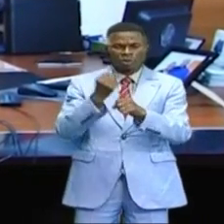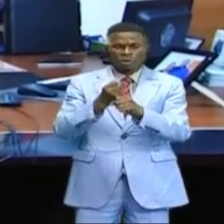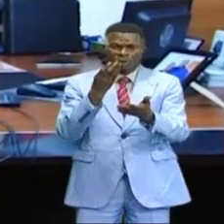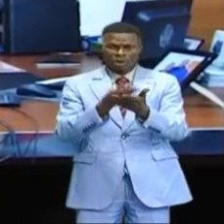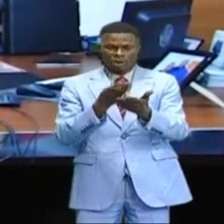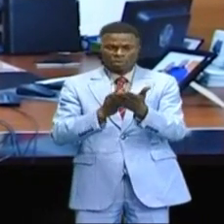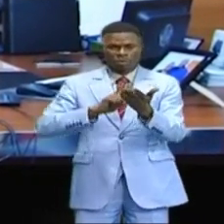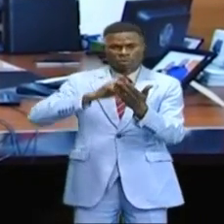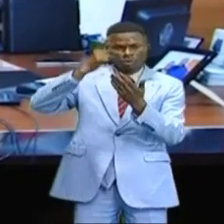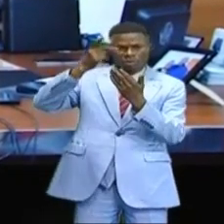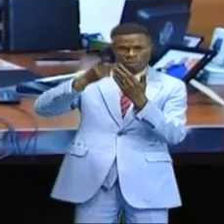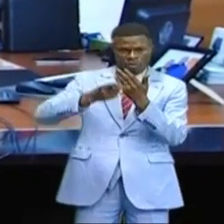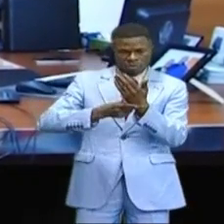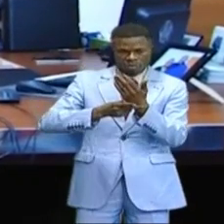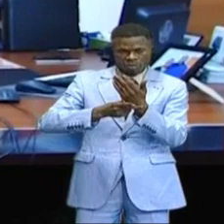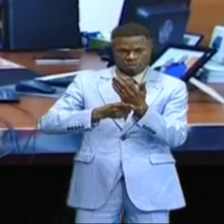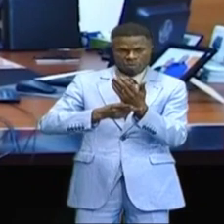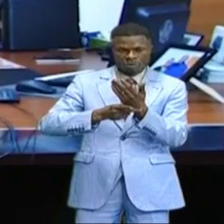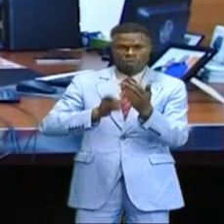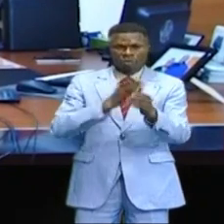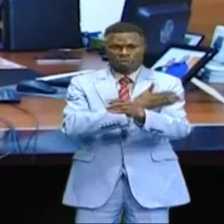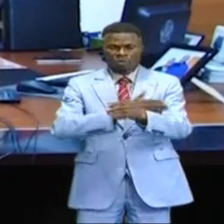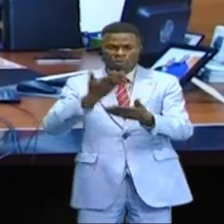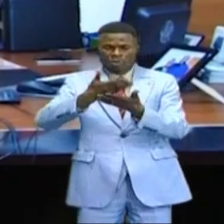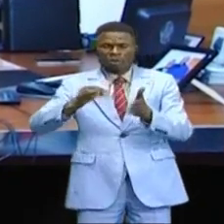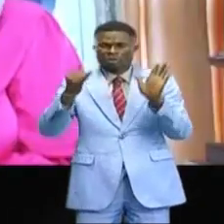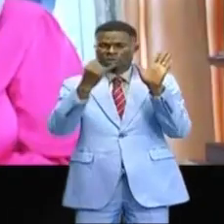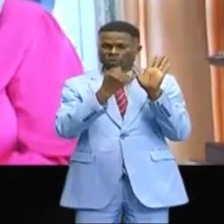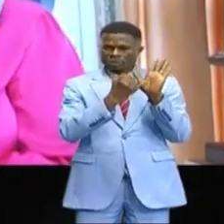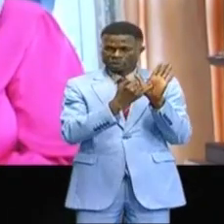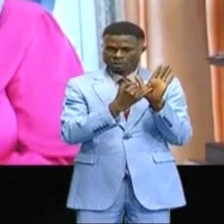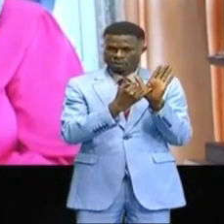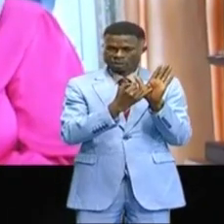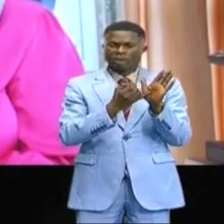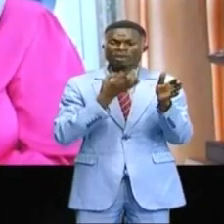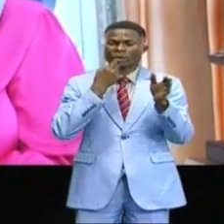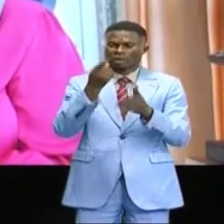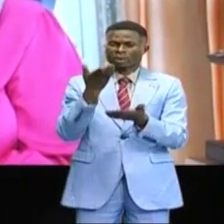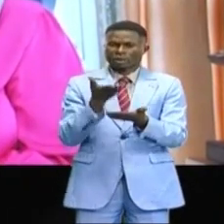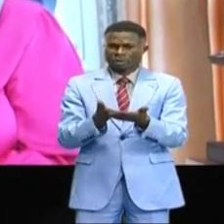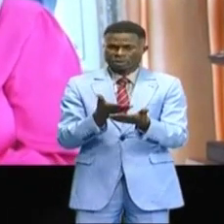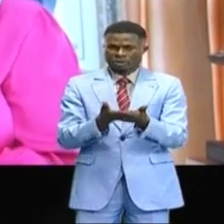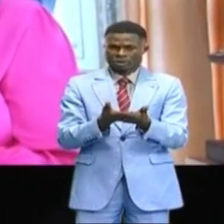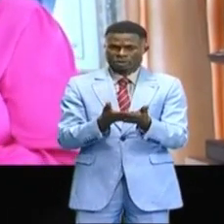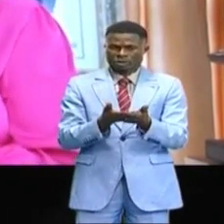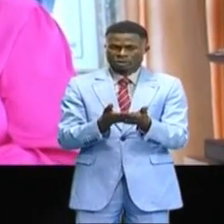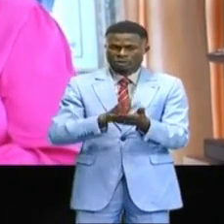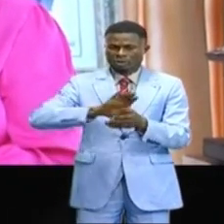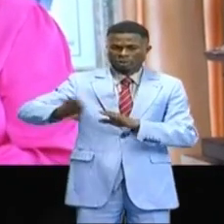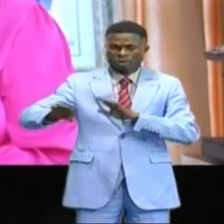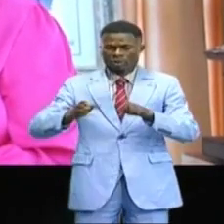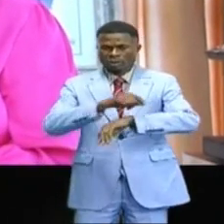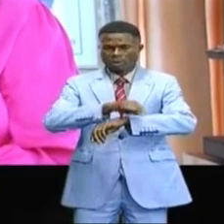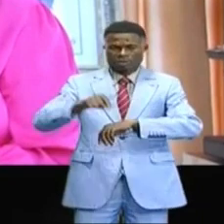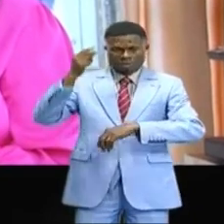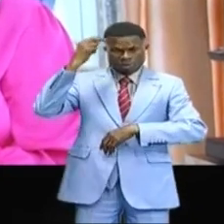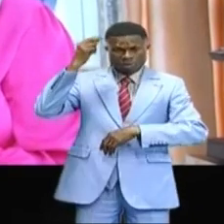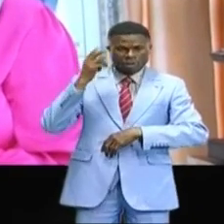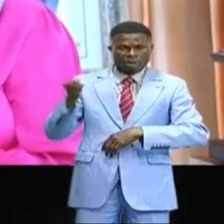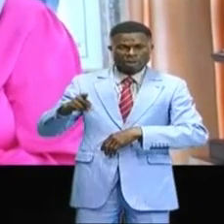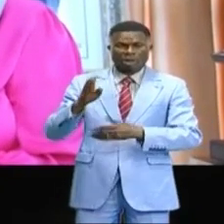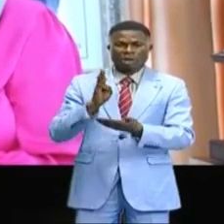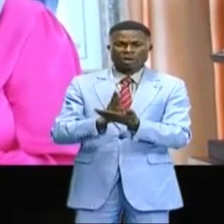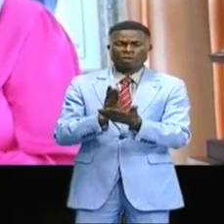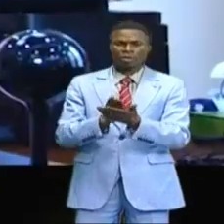programme se décline en 6 étapes ci-après, a-t-il précisé. découpage de ministères en programmes